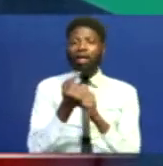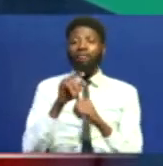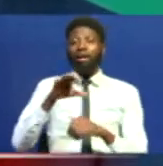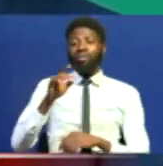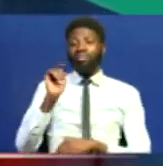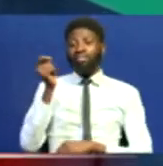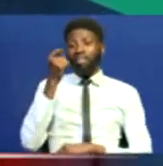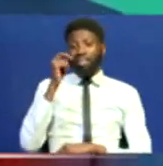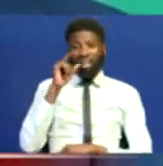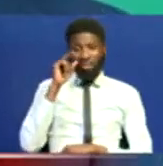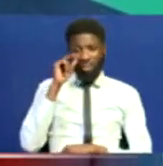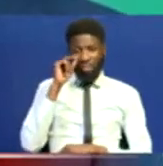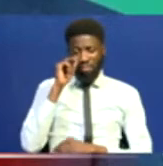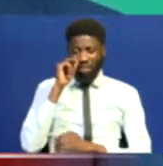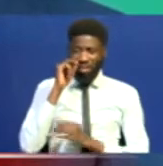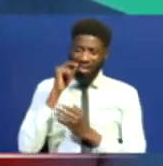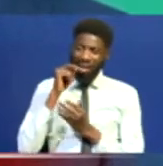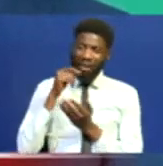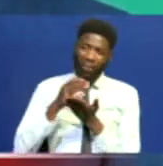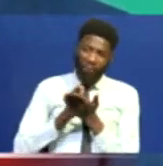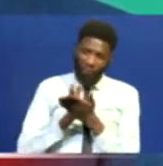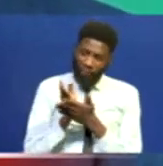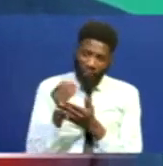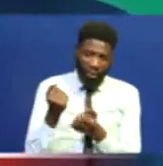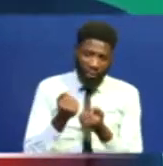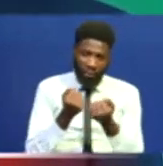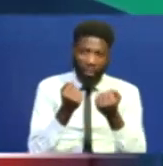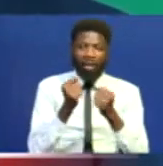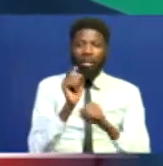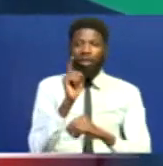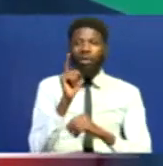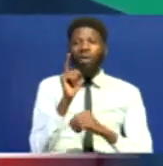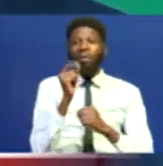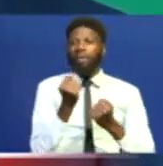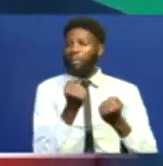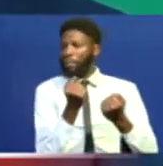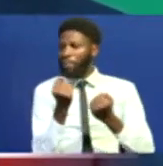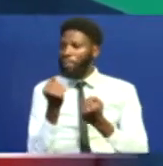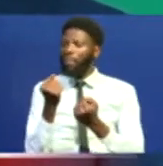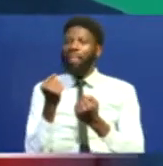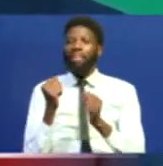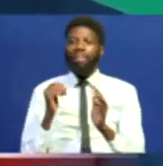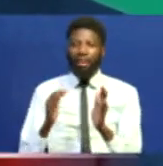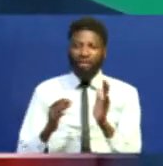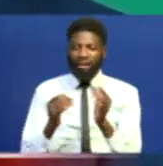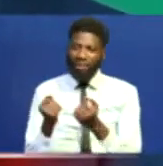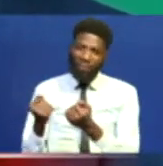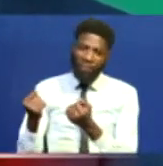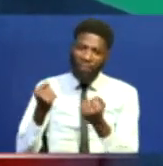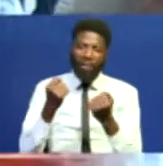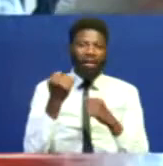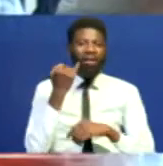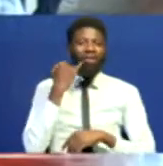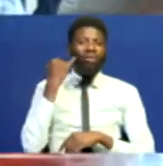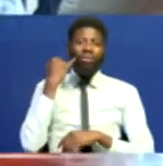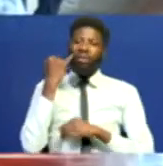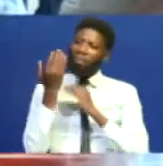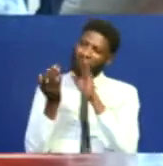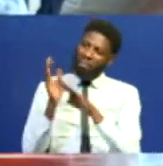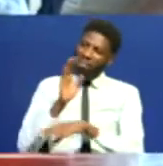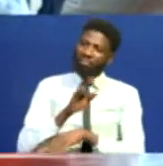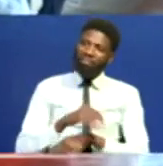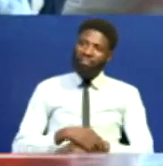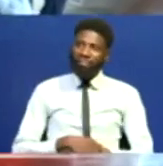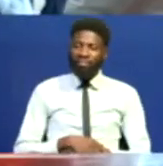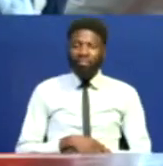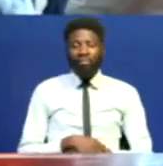down right up to Nairobi, Naivasha, going down towards Nakuru, and then coming back up. Mashindano